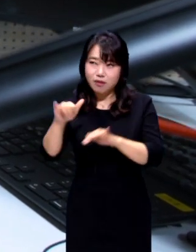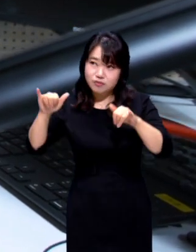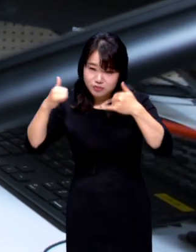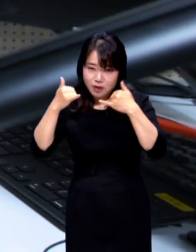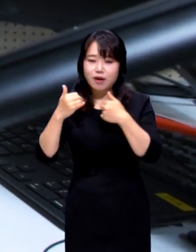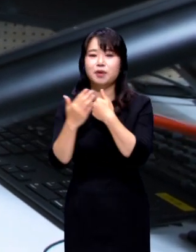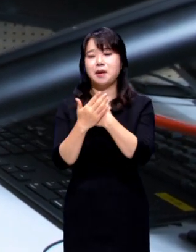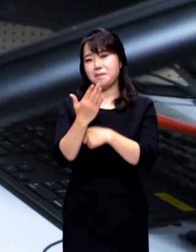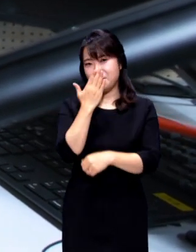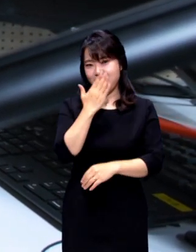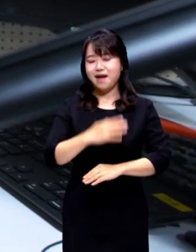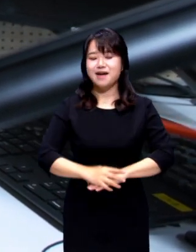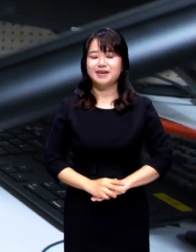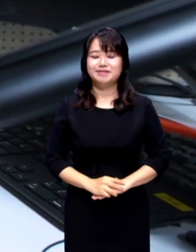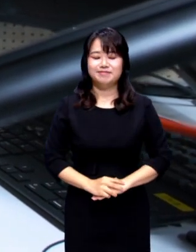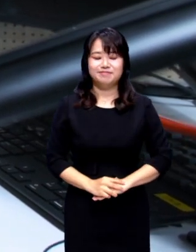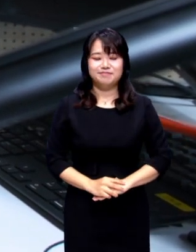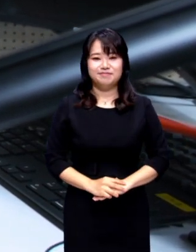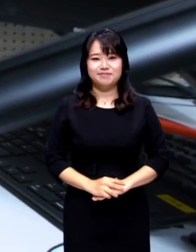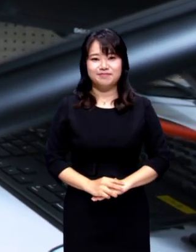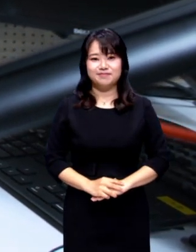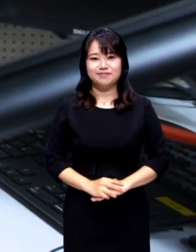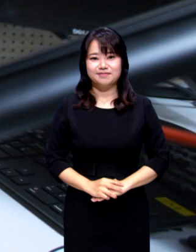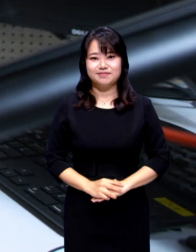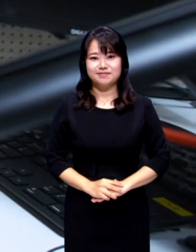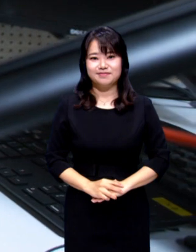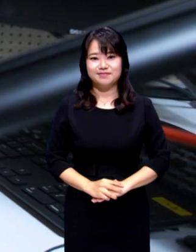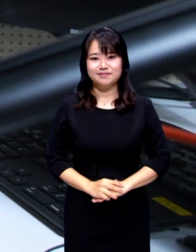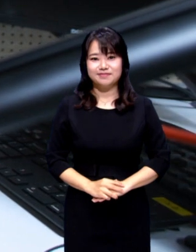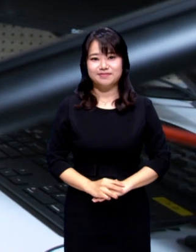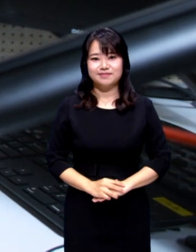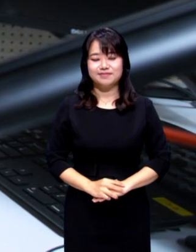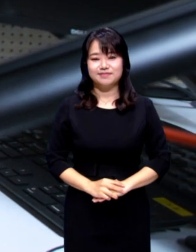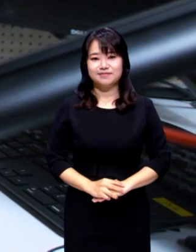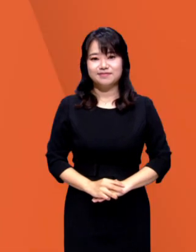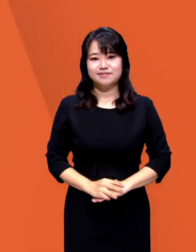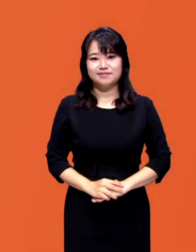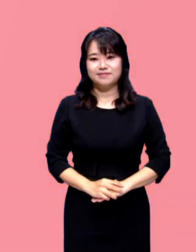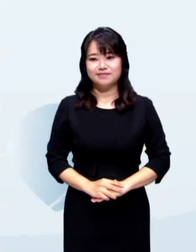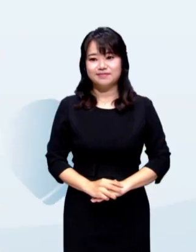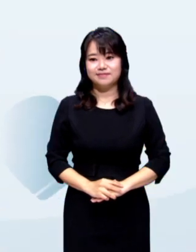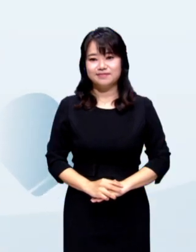있습니다. 지금까지 학부모 수첩 배수경이었습니다.